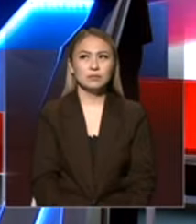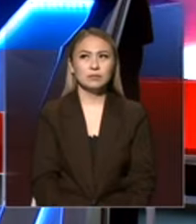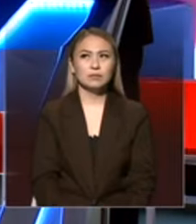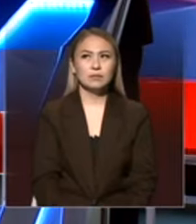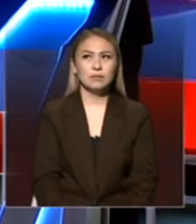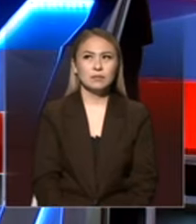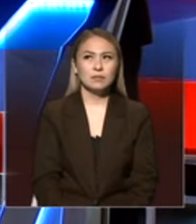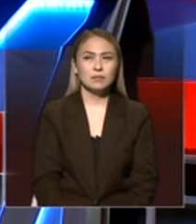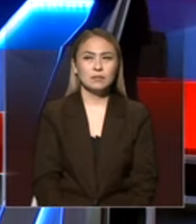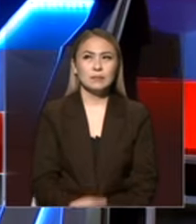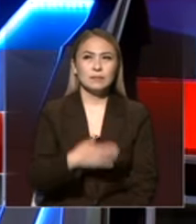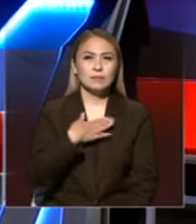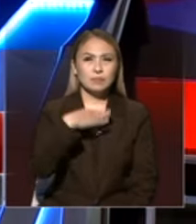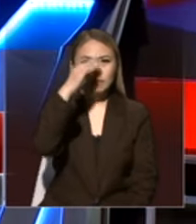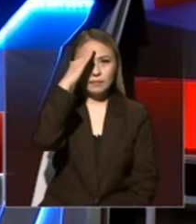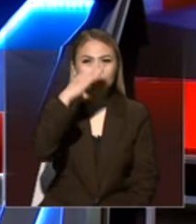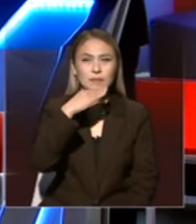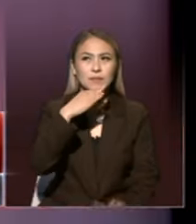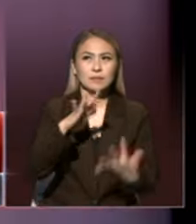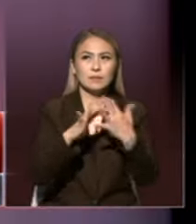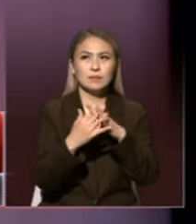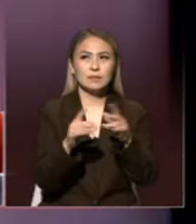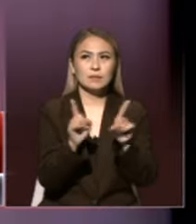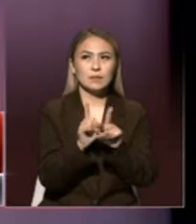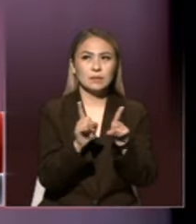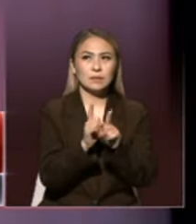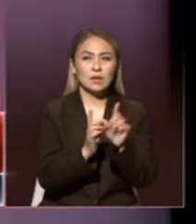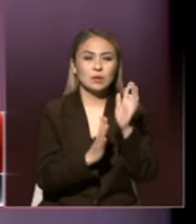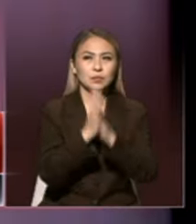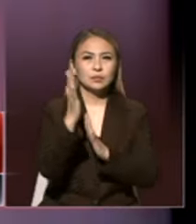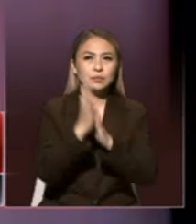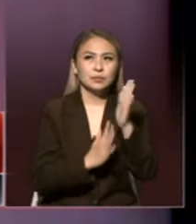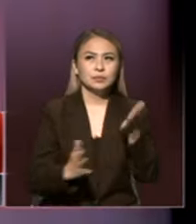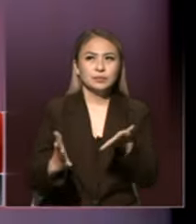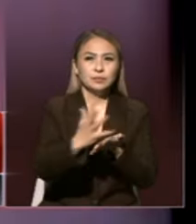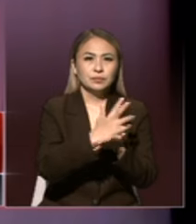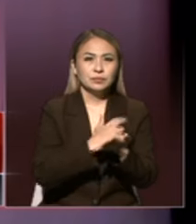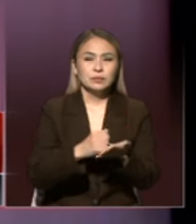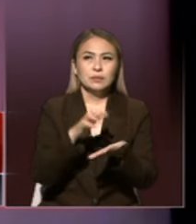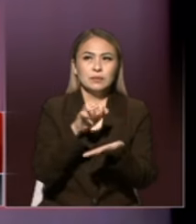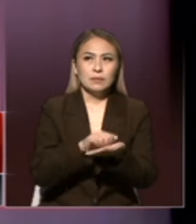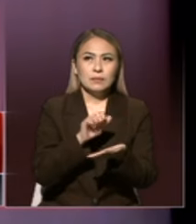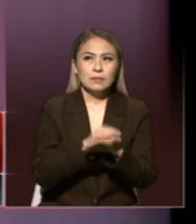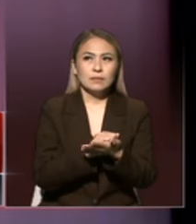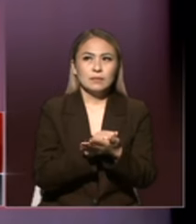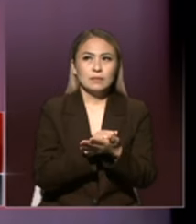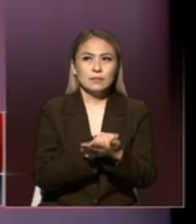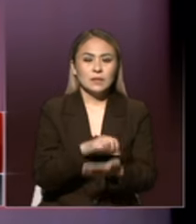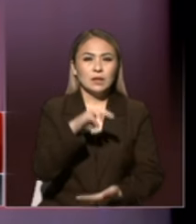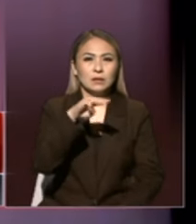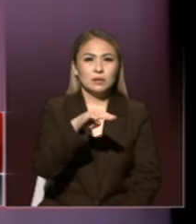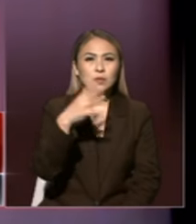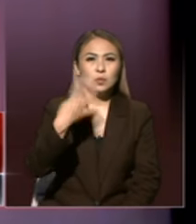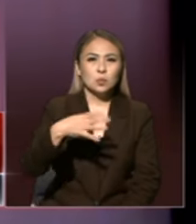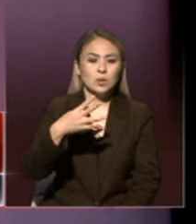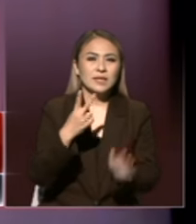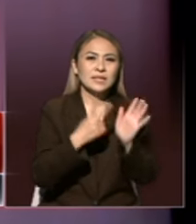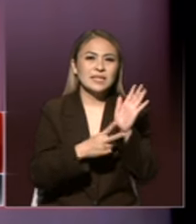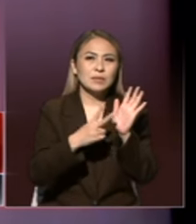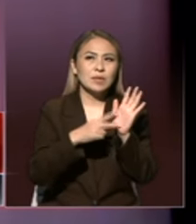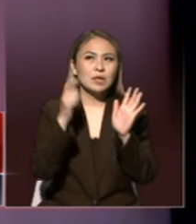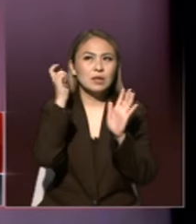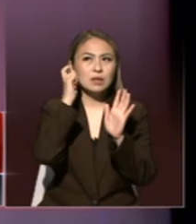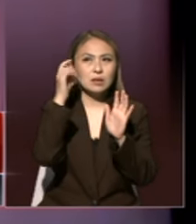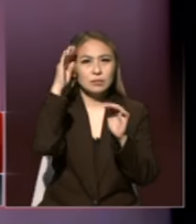Менің әкем бір ауылда қанағат сияқты шөп шабады. Мал шаруашылығымен айналысады. Т-40 деген трактор бар 70 жылғы.